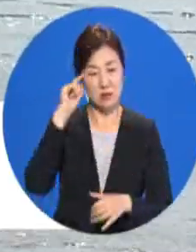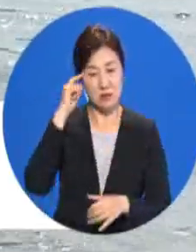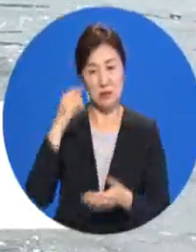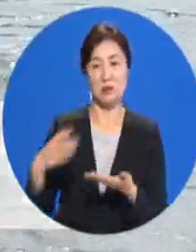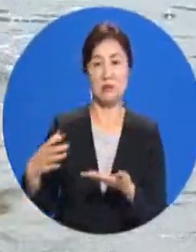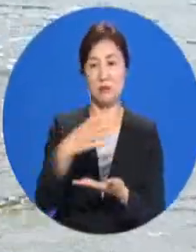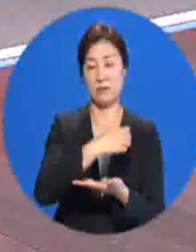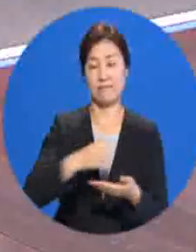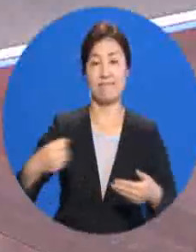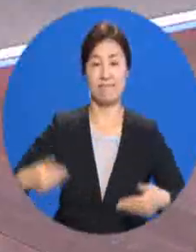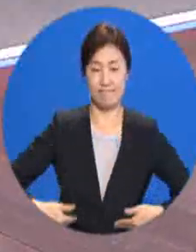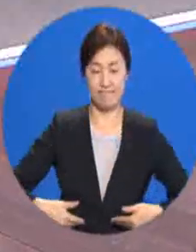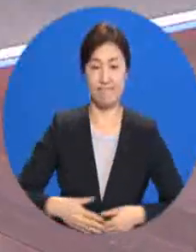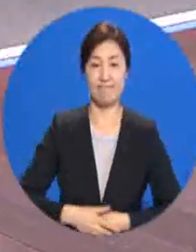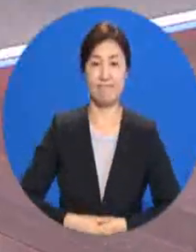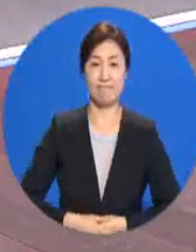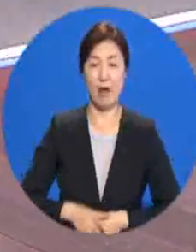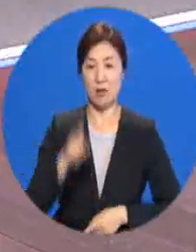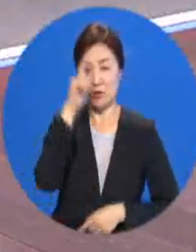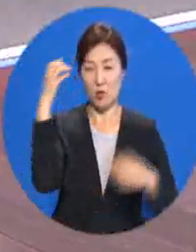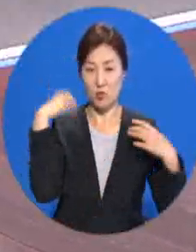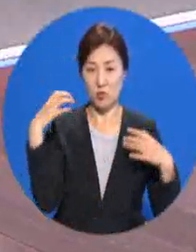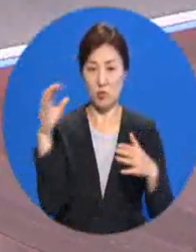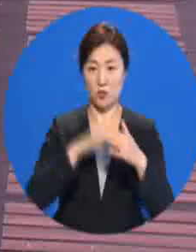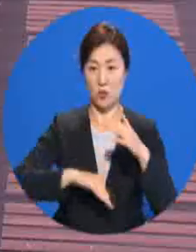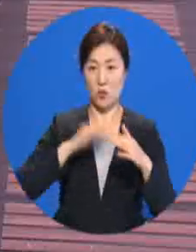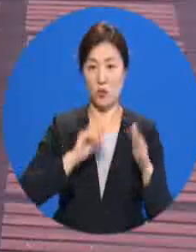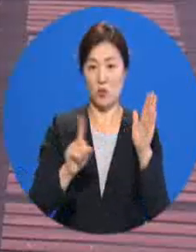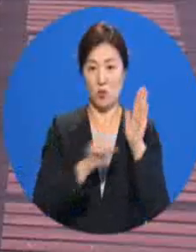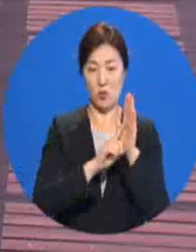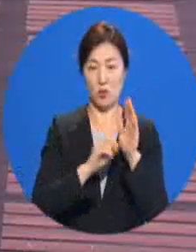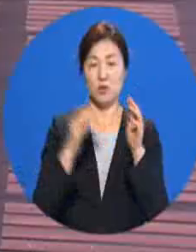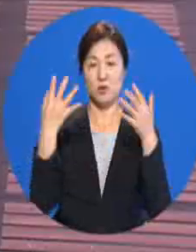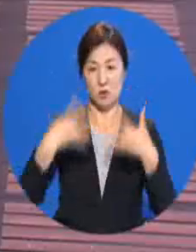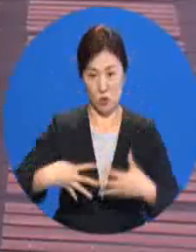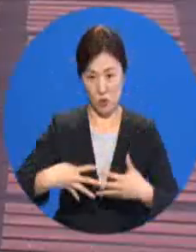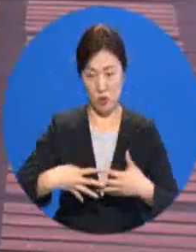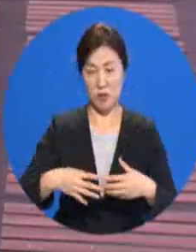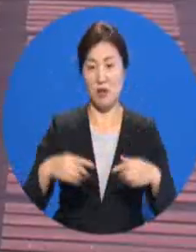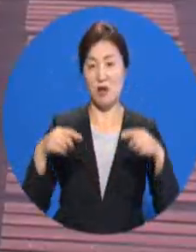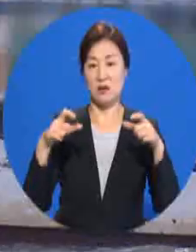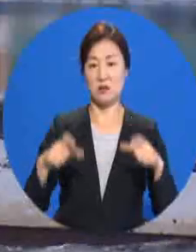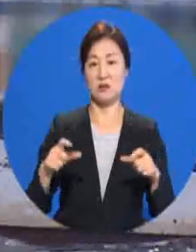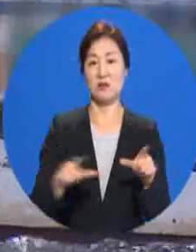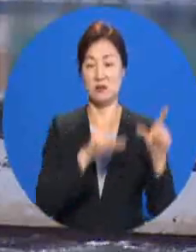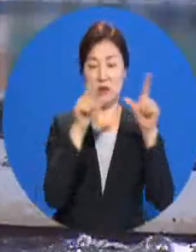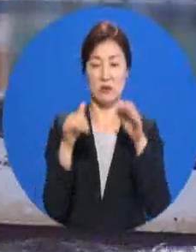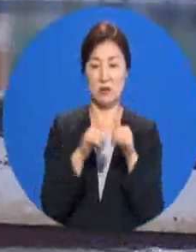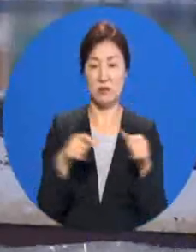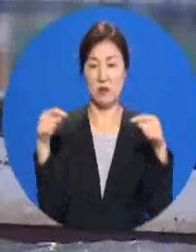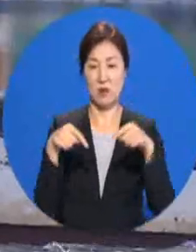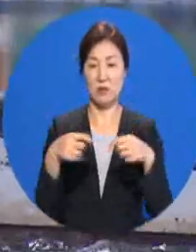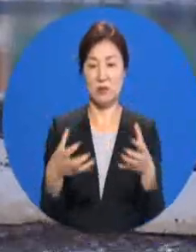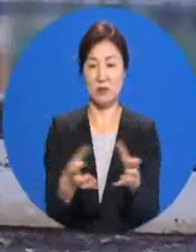관건입니다. 정부의 공모 요건 가운데 주민들이 중심이 된 지역 협의체 구성이 포함됐기